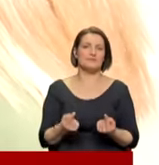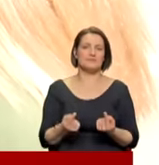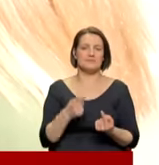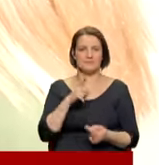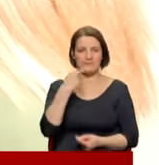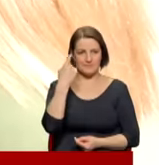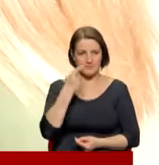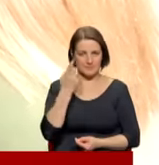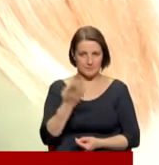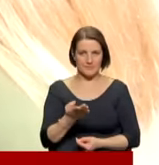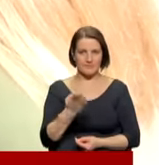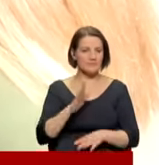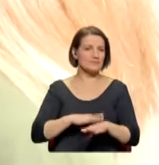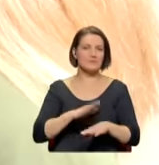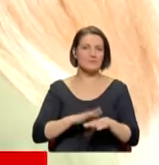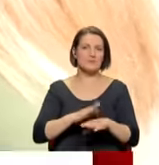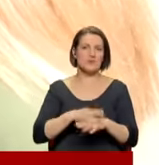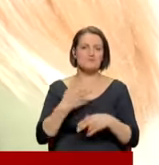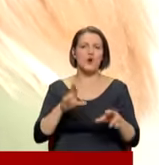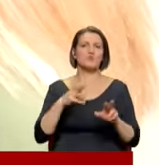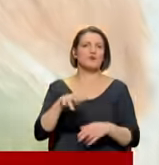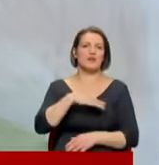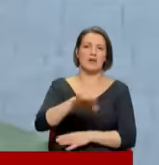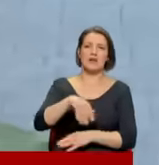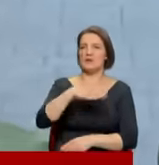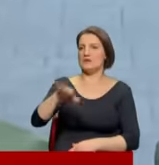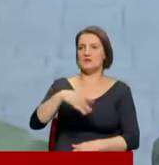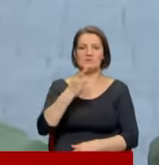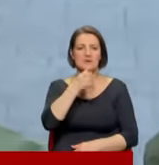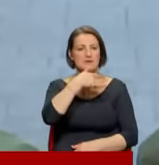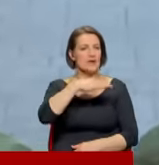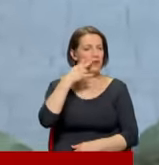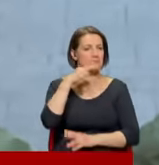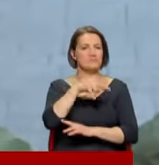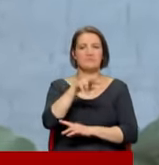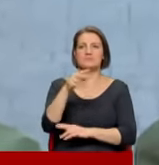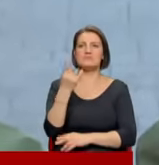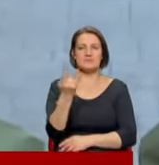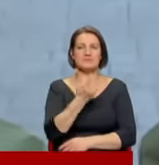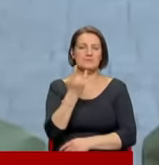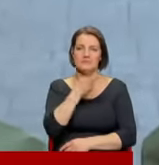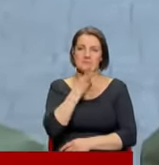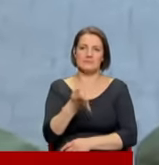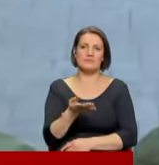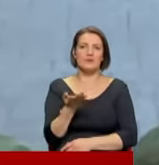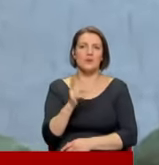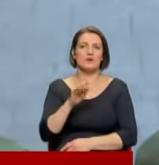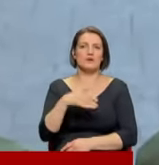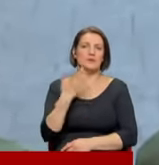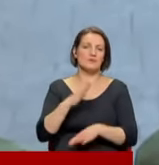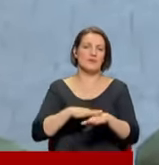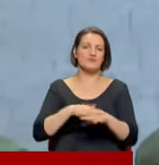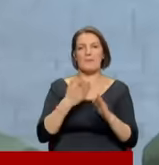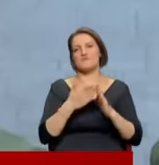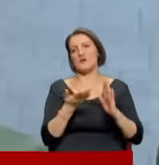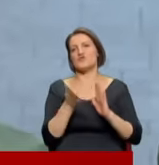O yüzden de ne yapıyoruz? Boş boş dolanıyoruz yani. Şöyle bir sahil turu falan yaparım, gezebilirim. Yani ondan sonra ne yapacağım?